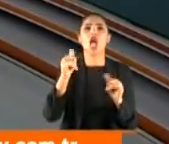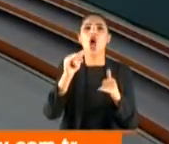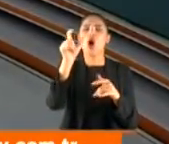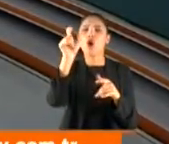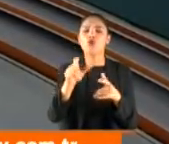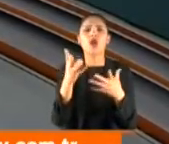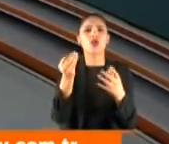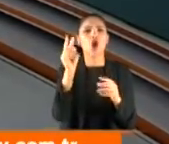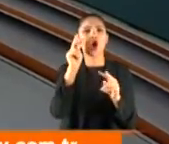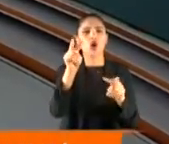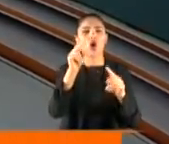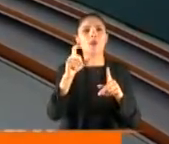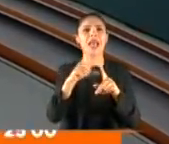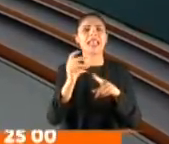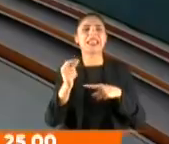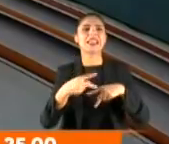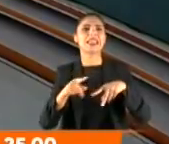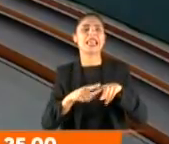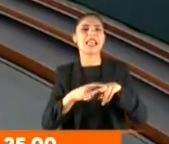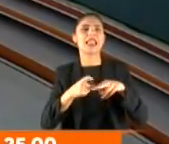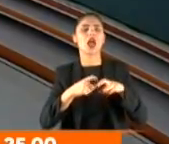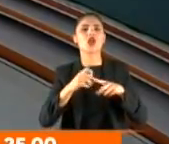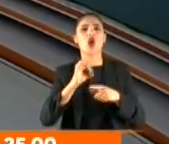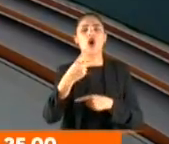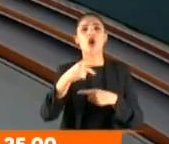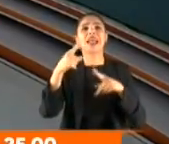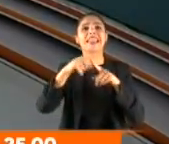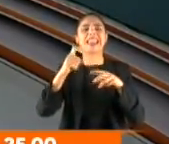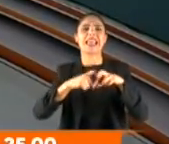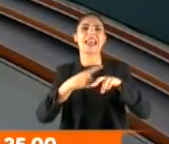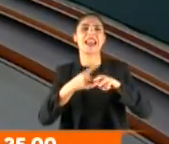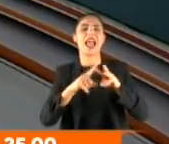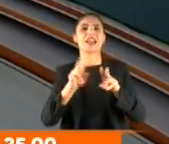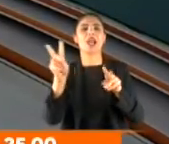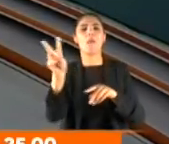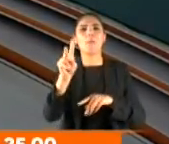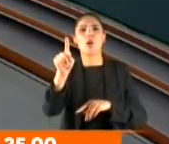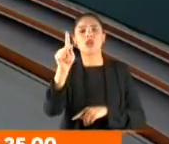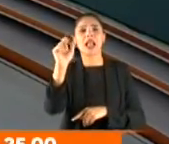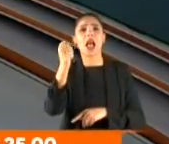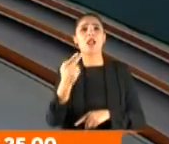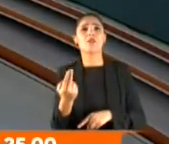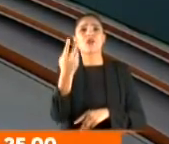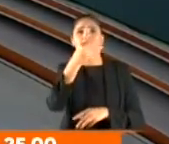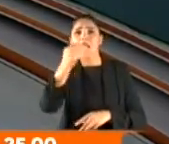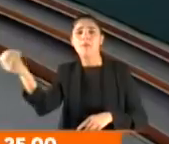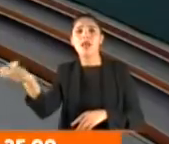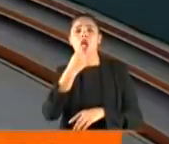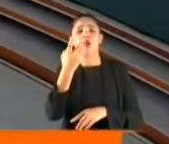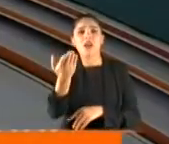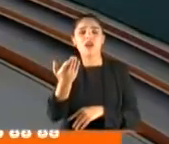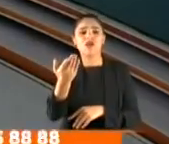oyuncakçılarda en çok gördüğümüz dinozor türlerinin başında gelir cinsi Trex cadısı 67000000 yaşında